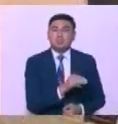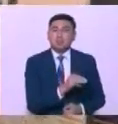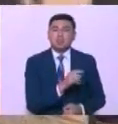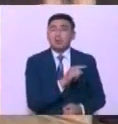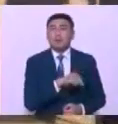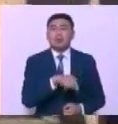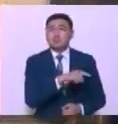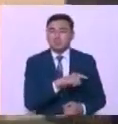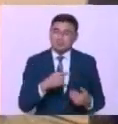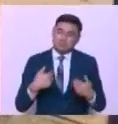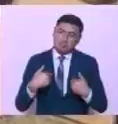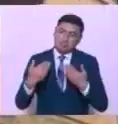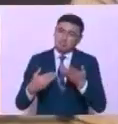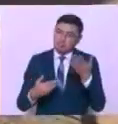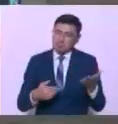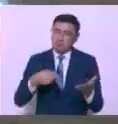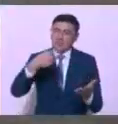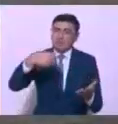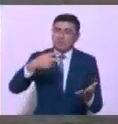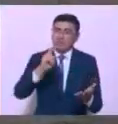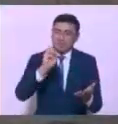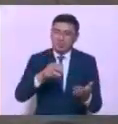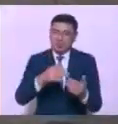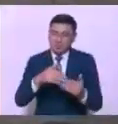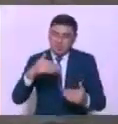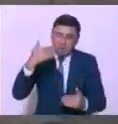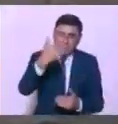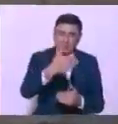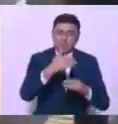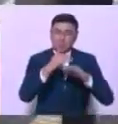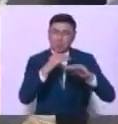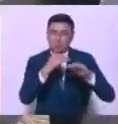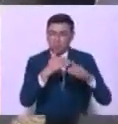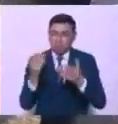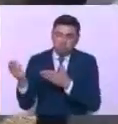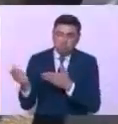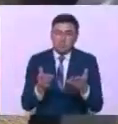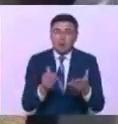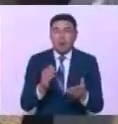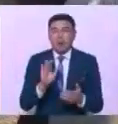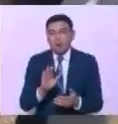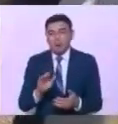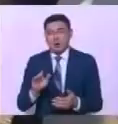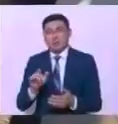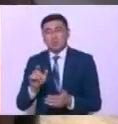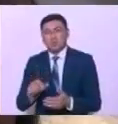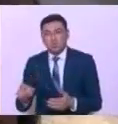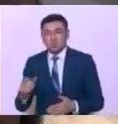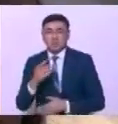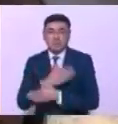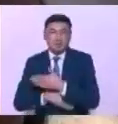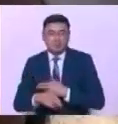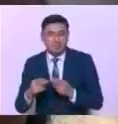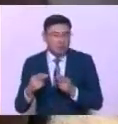паралимпийцах от жено Зена Однако спортсмены с ограниченными возможностями не могут так далеко ездить задержка строительства